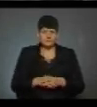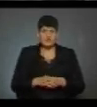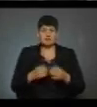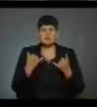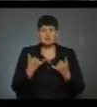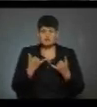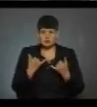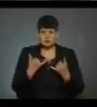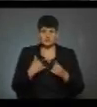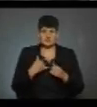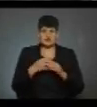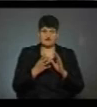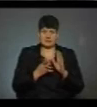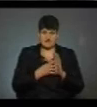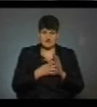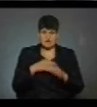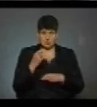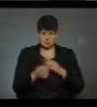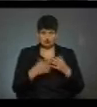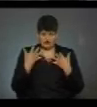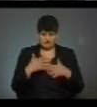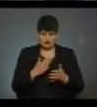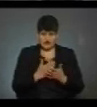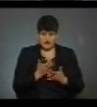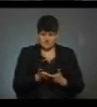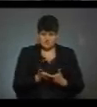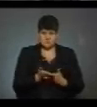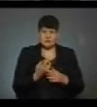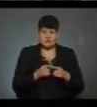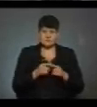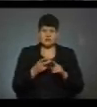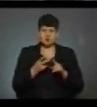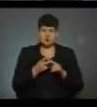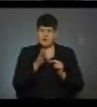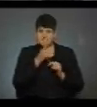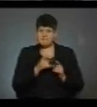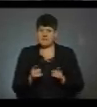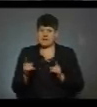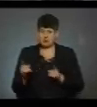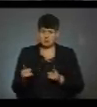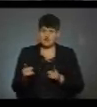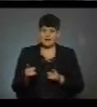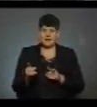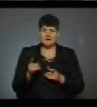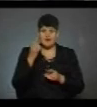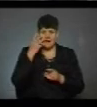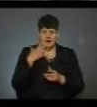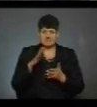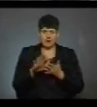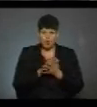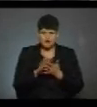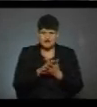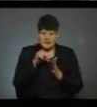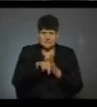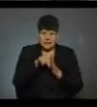сьогодні, яка там у нас 19-та доба, вже є травми. Цей другий період опікової хвороби, рани очищаються, ті, що